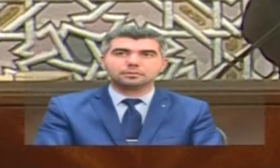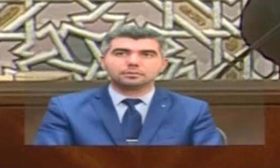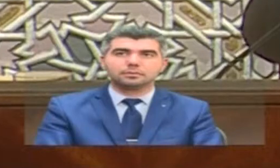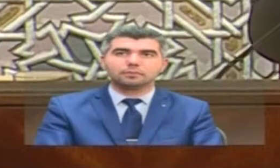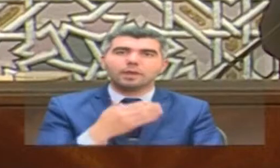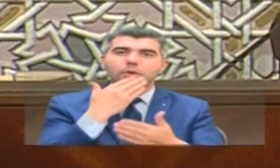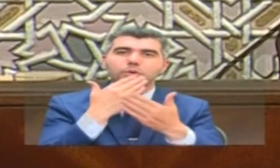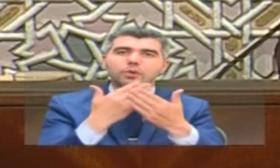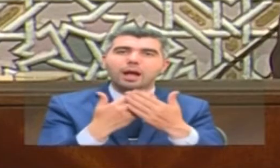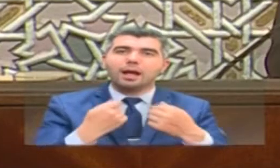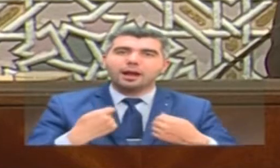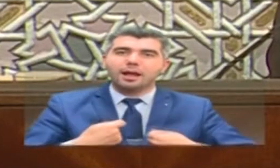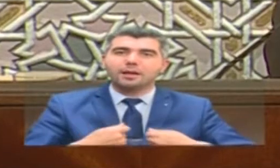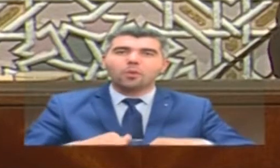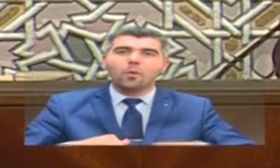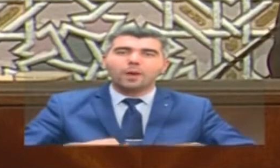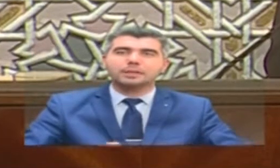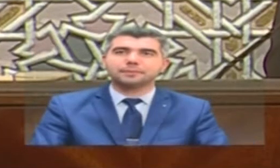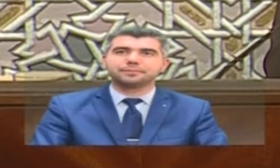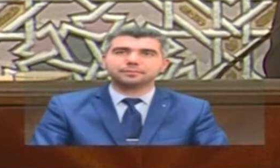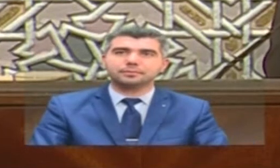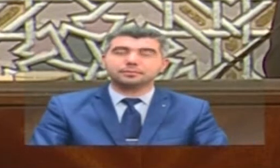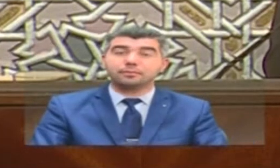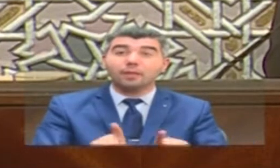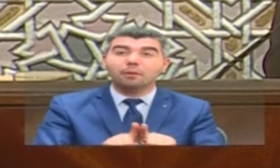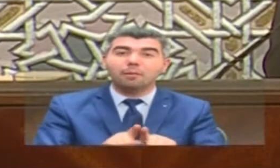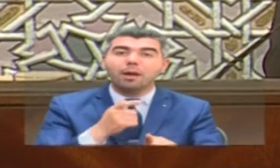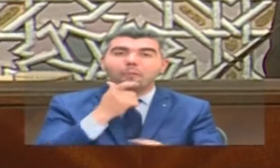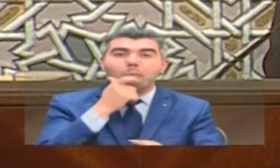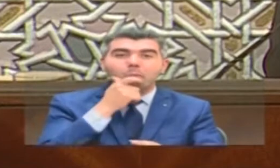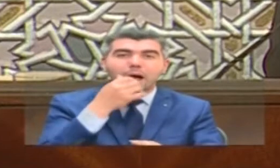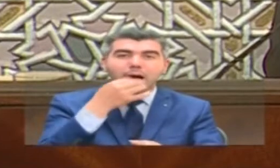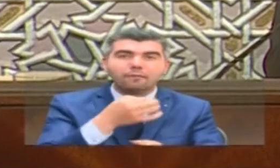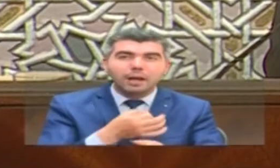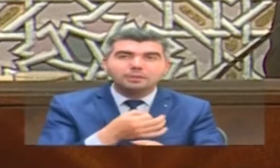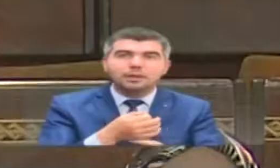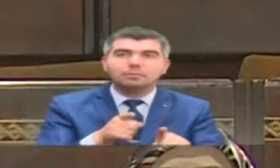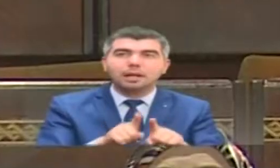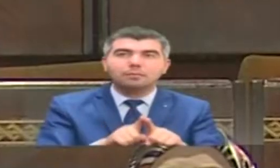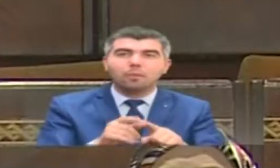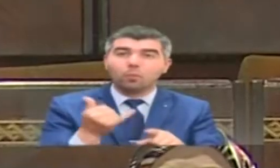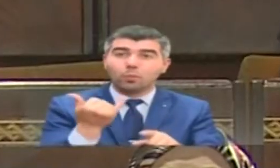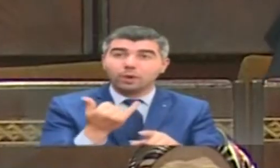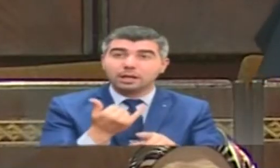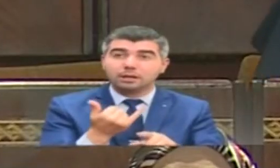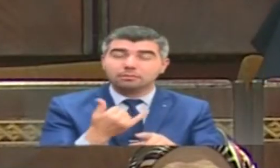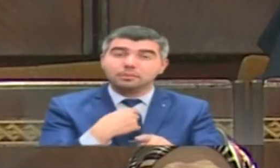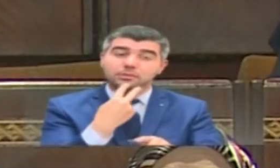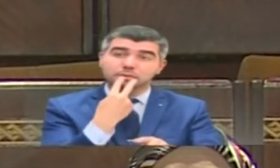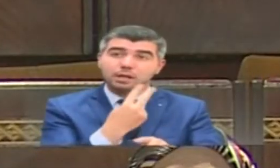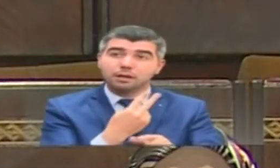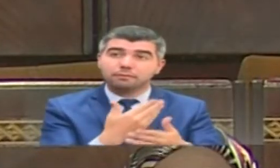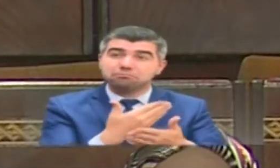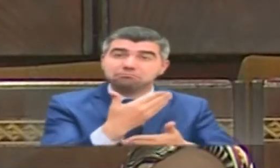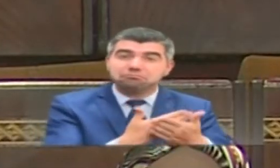شكرا سيد الرئيس. سيد الوزير، هذه القضية ديال تحفيظ العقار ورش مهم. الوضع الحالي اللي بين أيدينا بطبيعة الحال النسبة ما